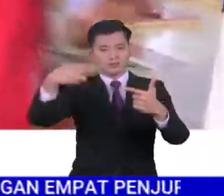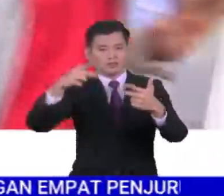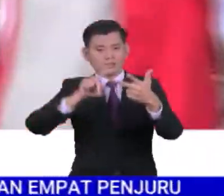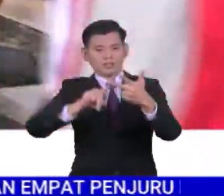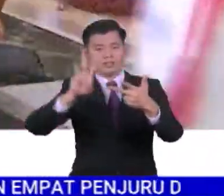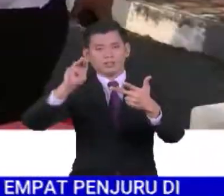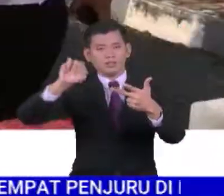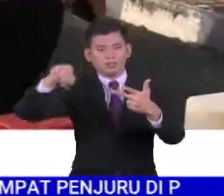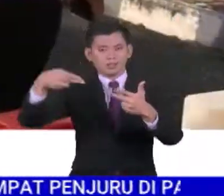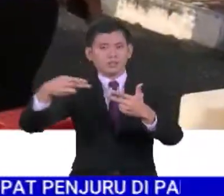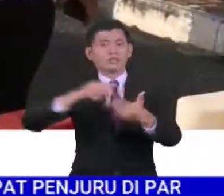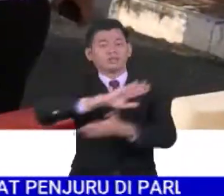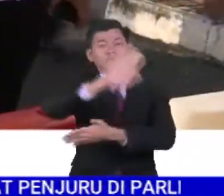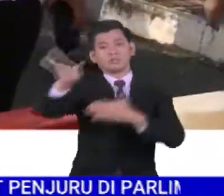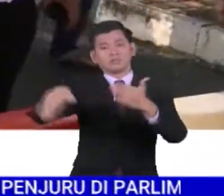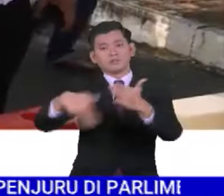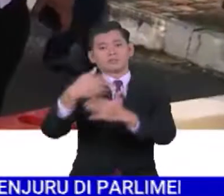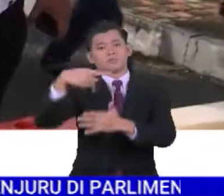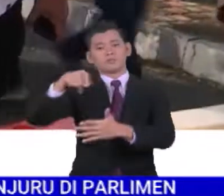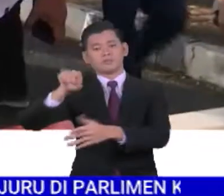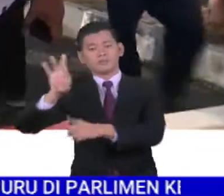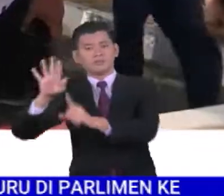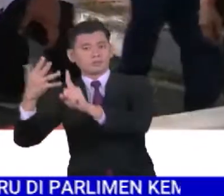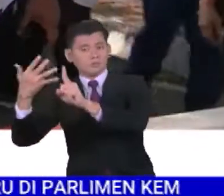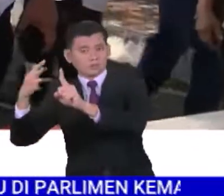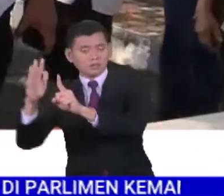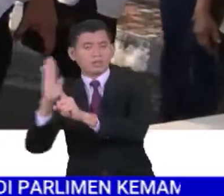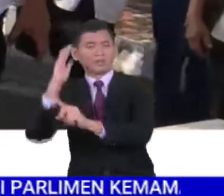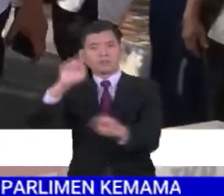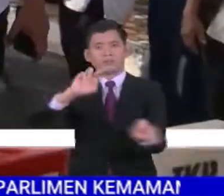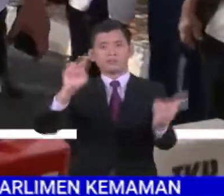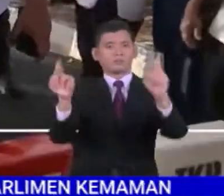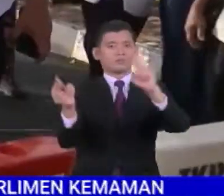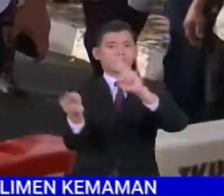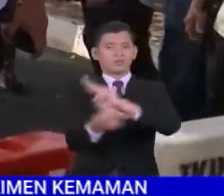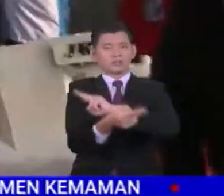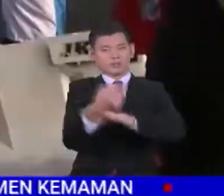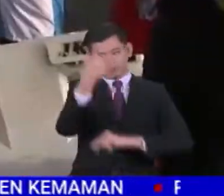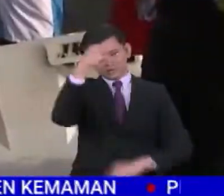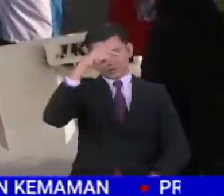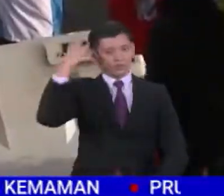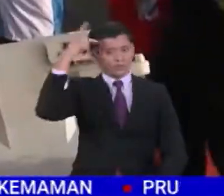Secara keseluruhannya, PRU kali ini dijangka bakal membawa satu perubahan besar dalam